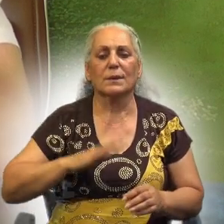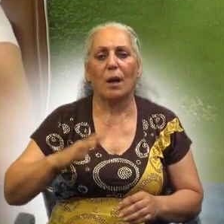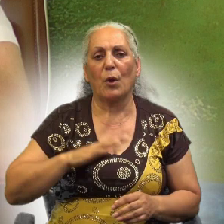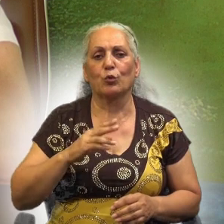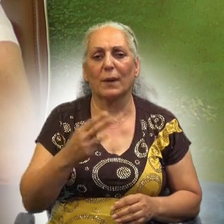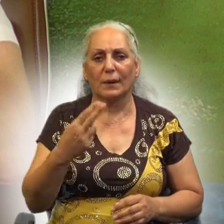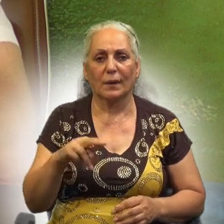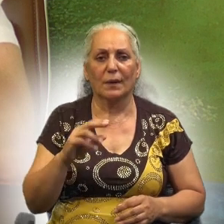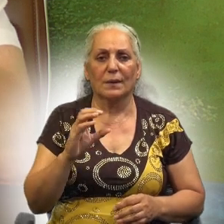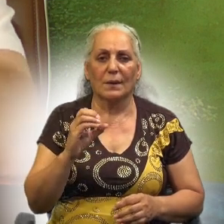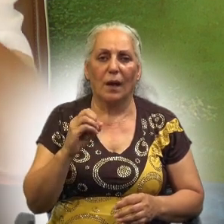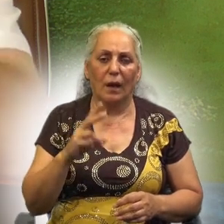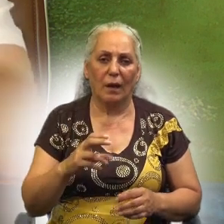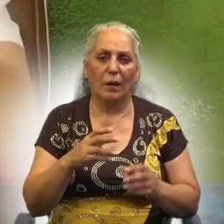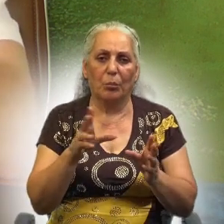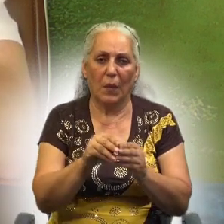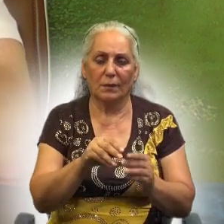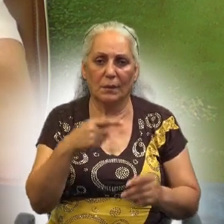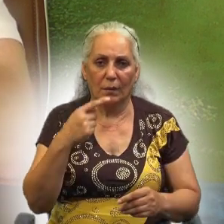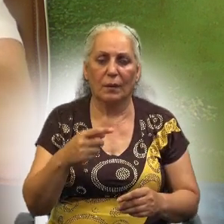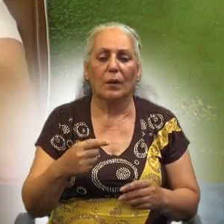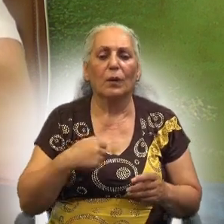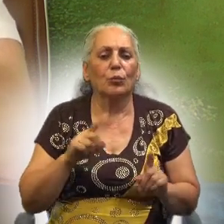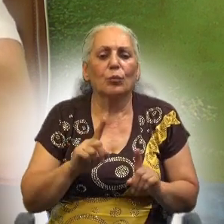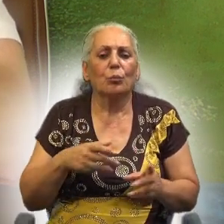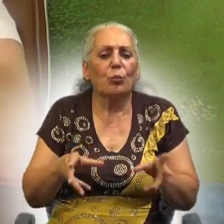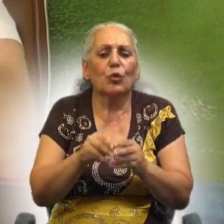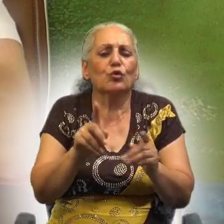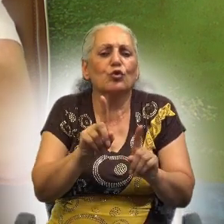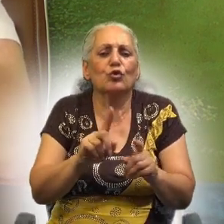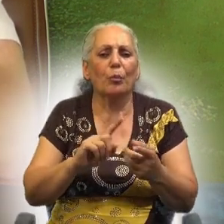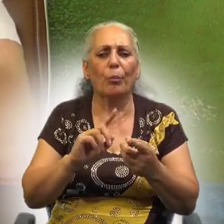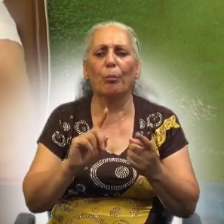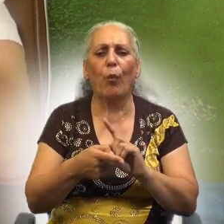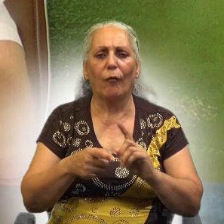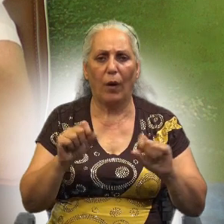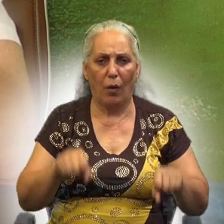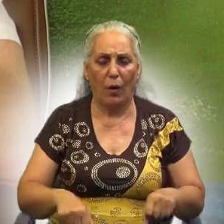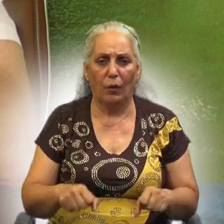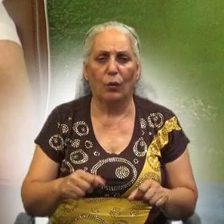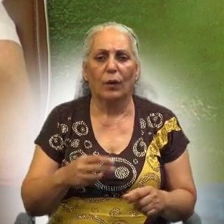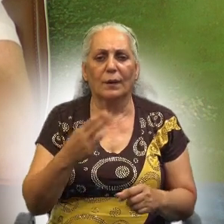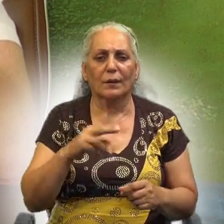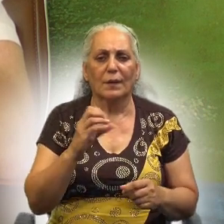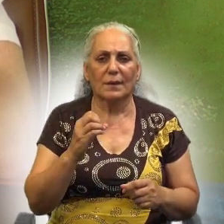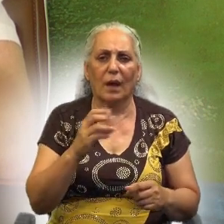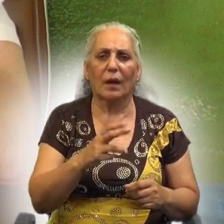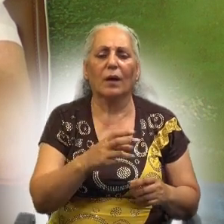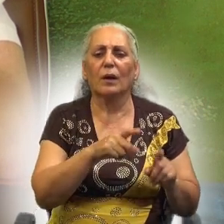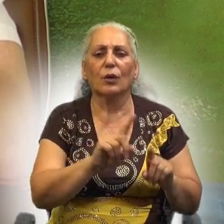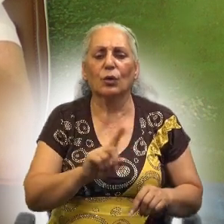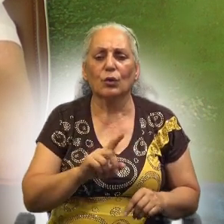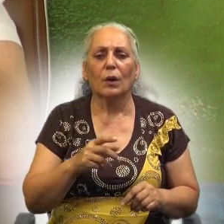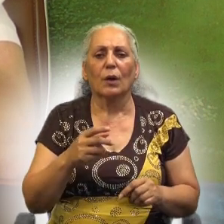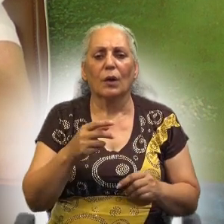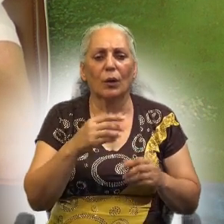հետ, դսեղ համայնքի հետ, որ մենք միանանք, ինչն է փոխվելու, դսեղ համայնքը այսօր այդ նույն համայնքի իր